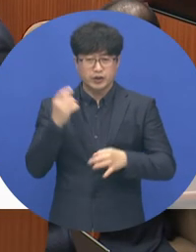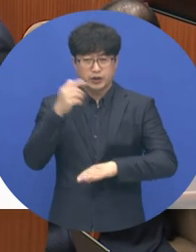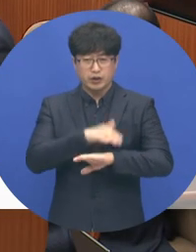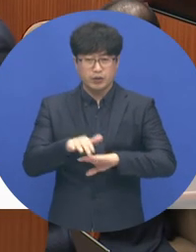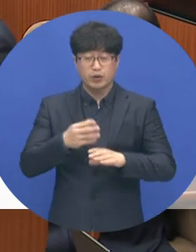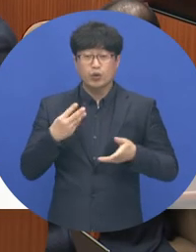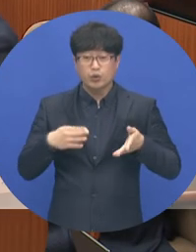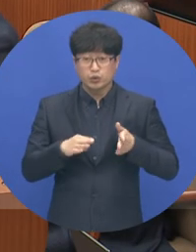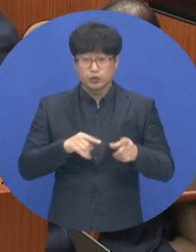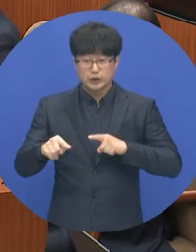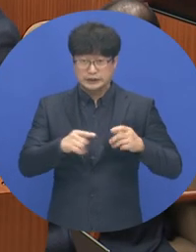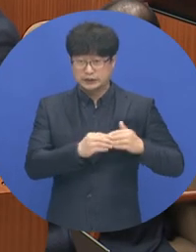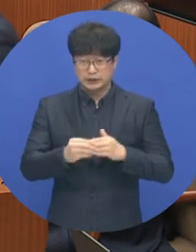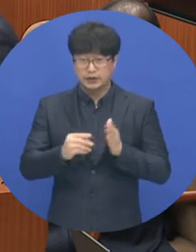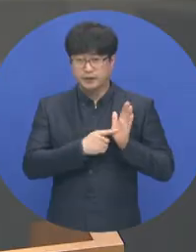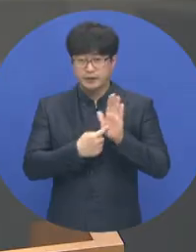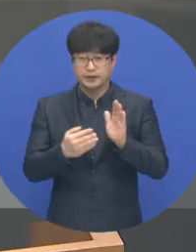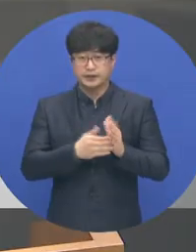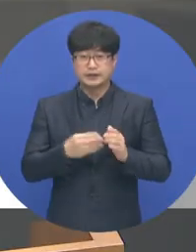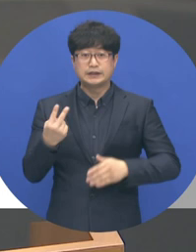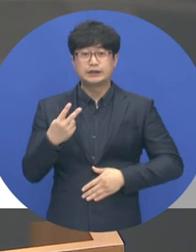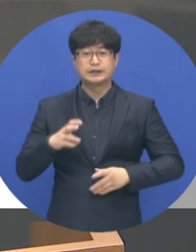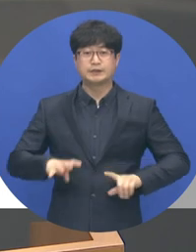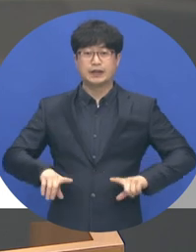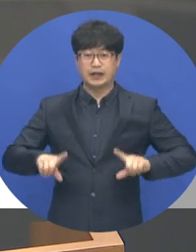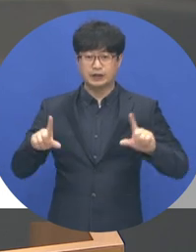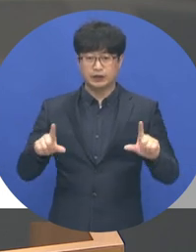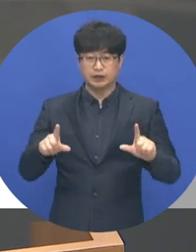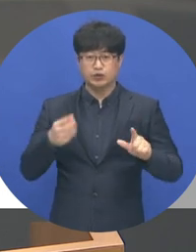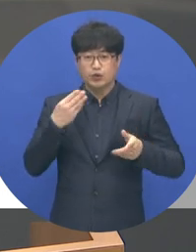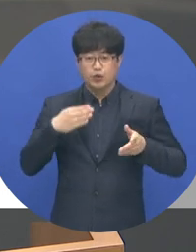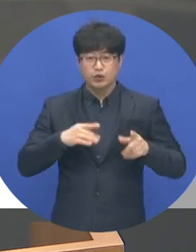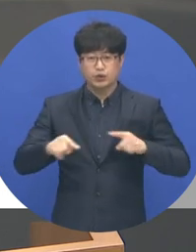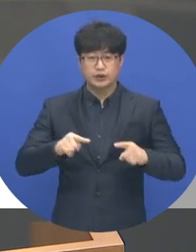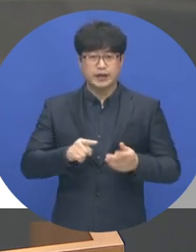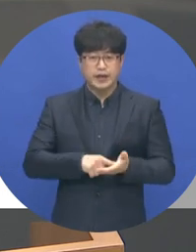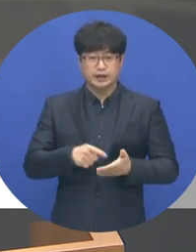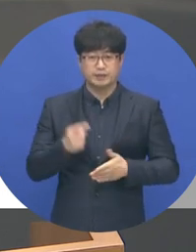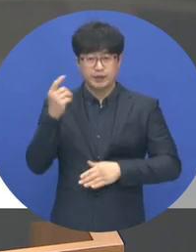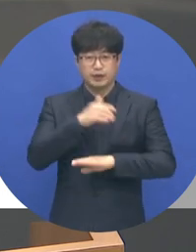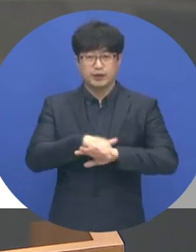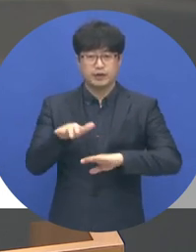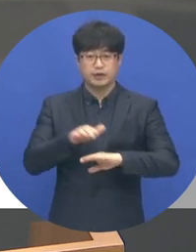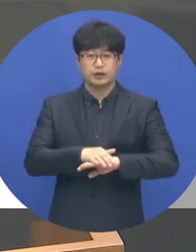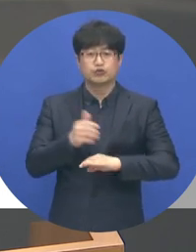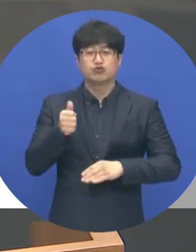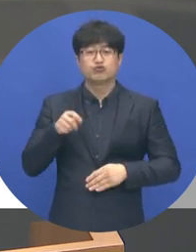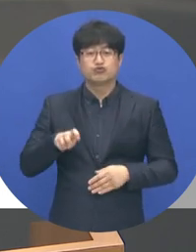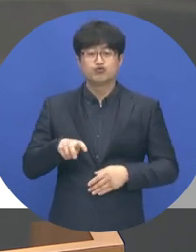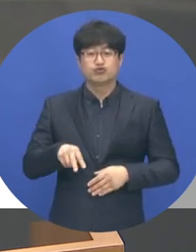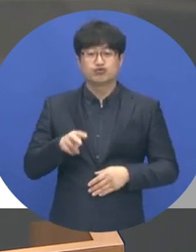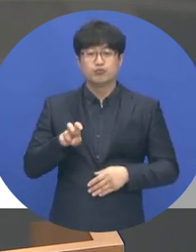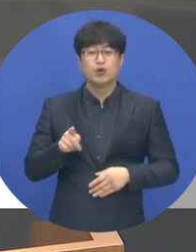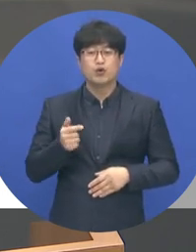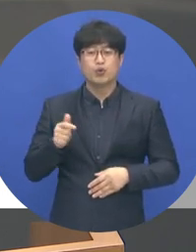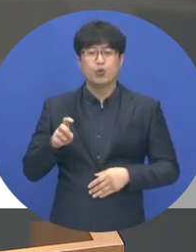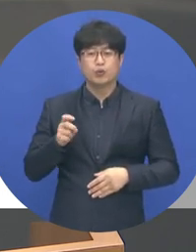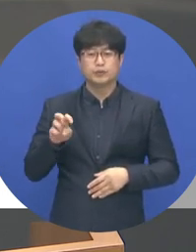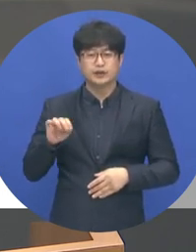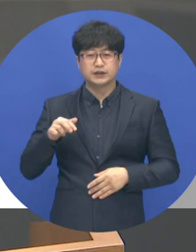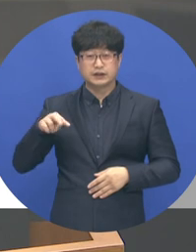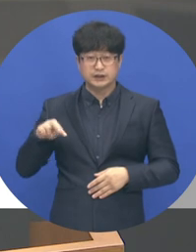도정을이 것을 밝습니다 2024년 경기도의 핵은 믹스입니다